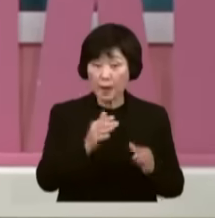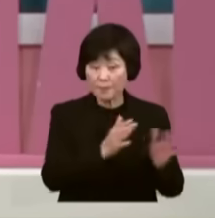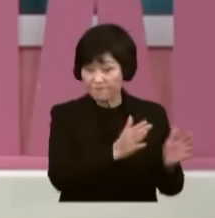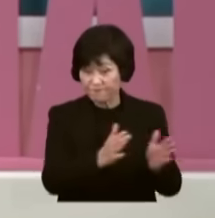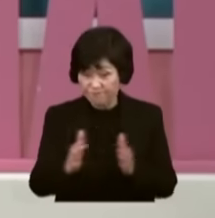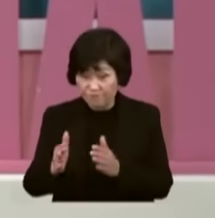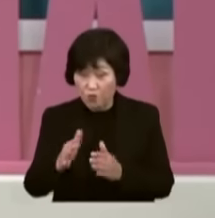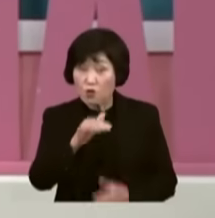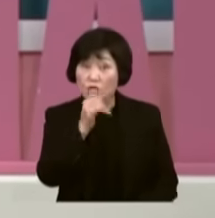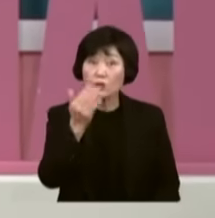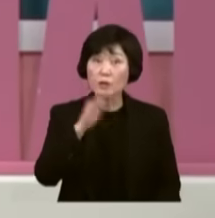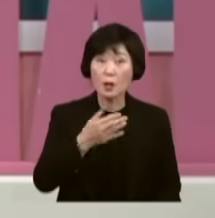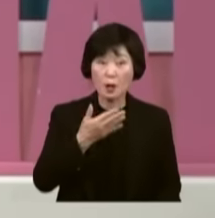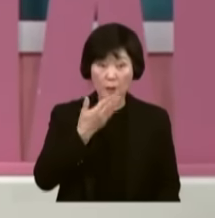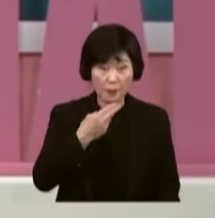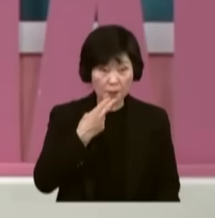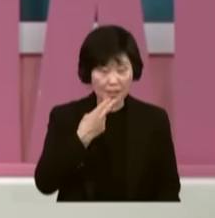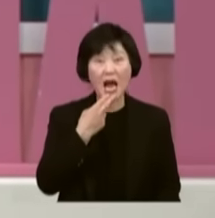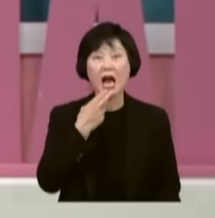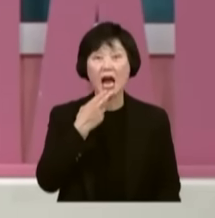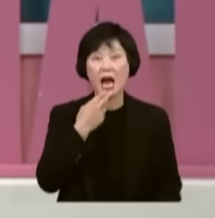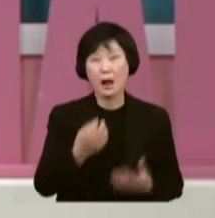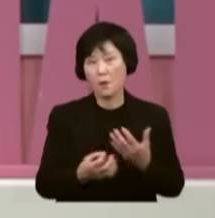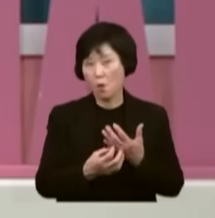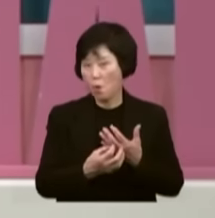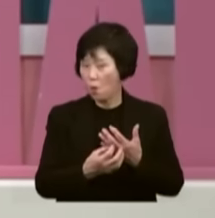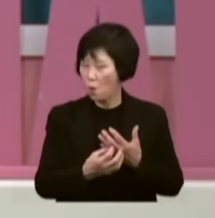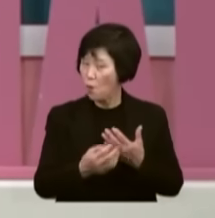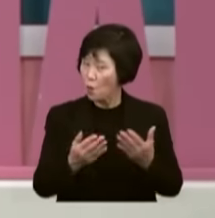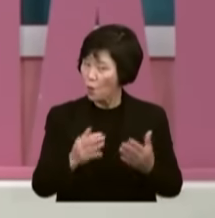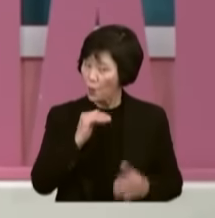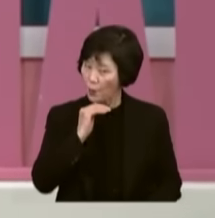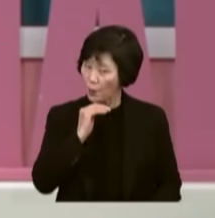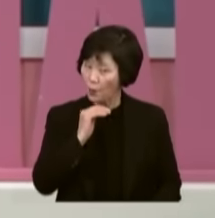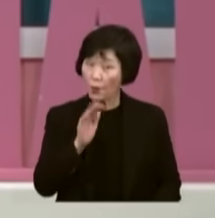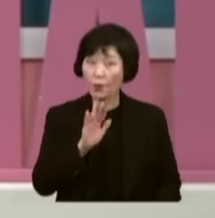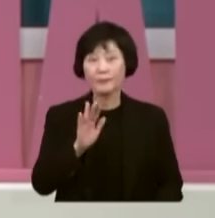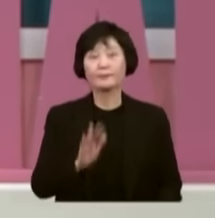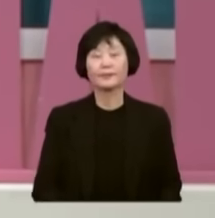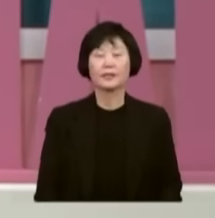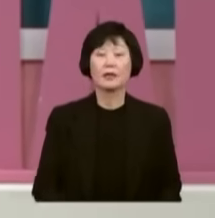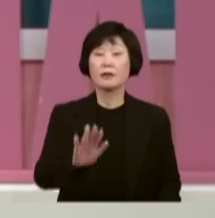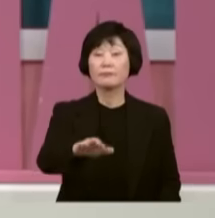그럼 안 돼. 이건 큰일 나. 그래서 아 따끈한 걸 차려줄 수도 있잖아요. 그래서 이제 기다리자. 밥 줘.